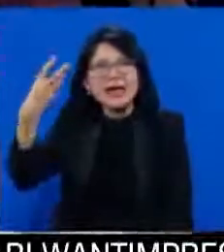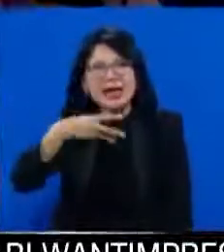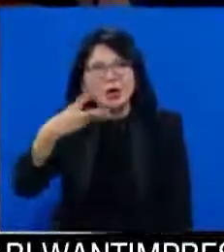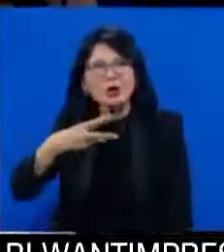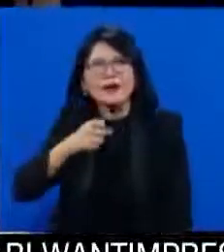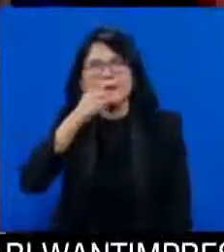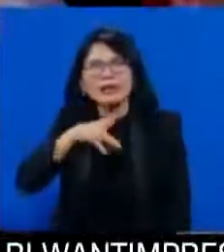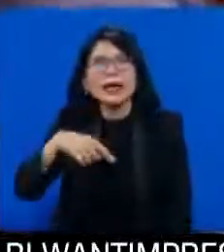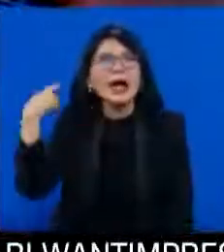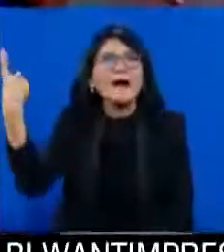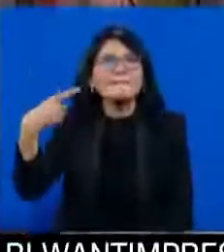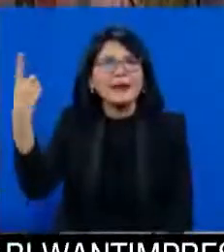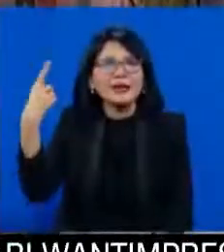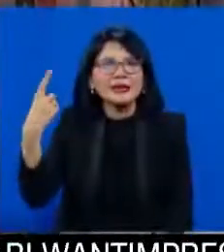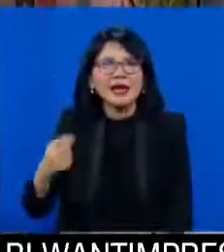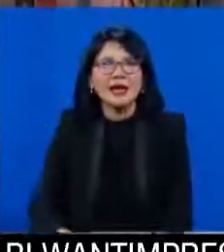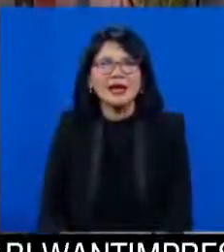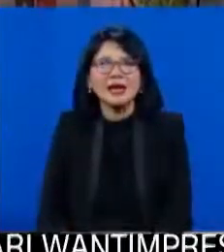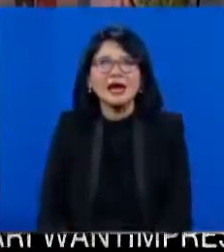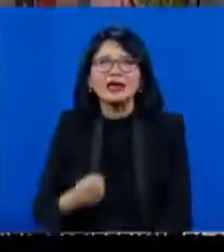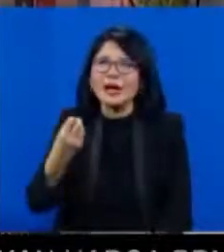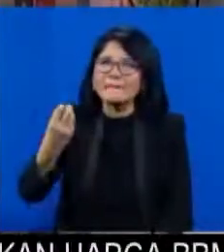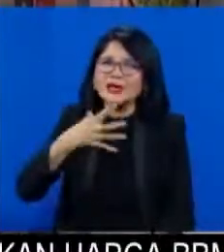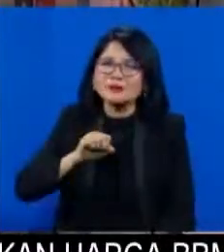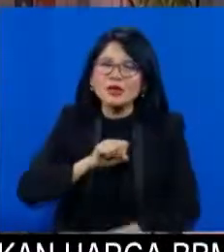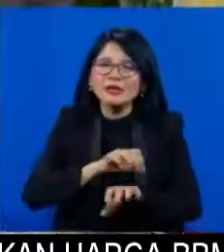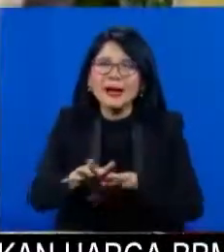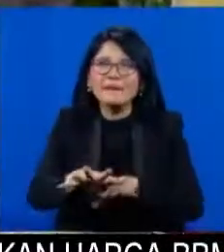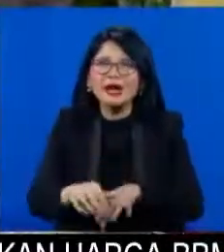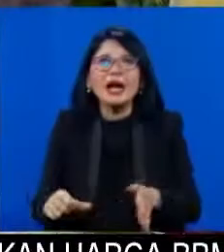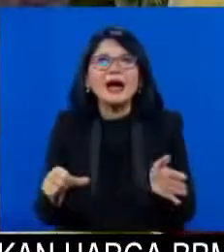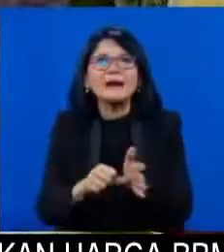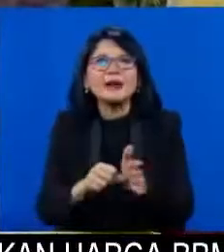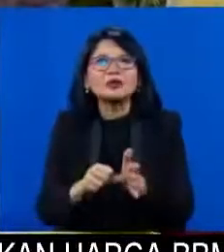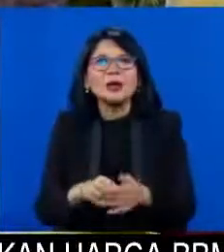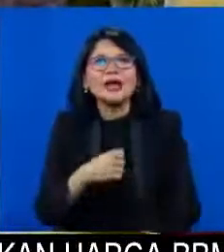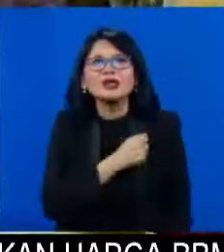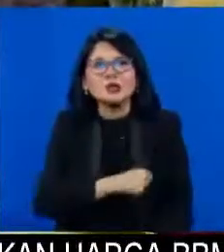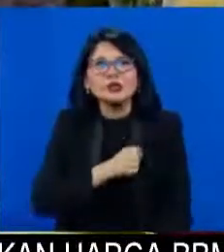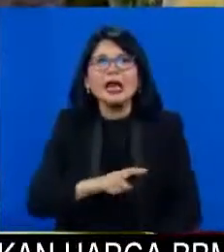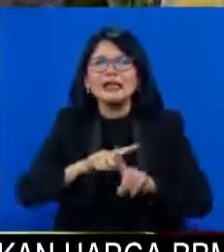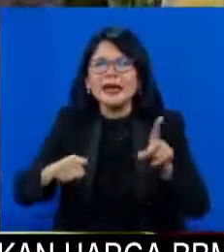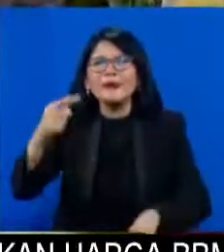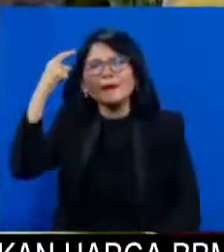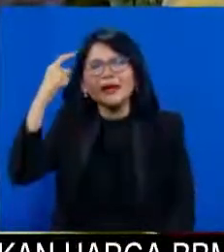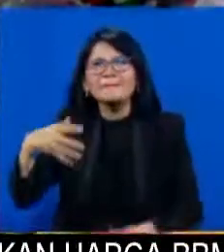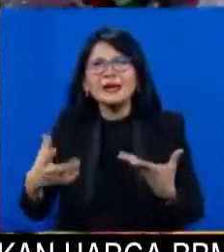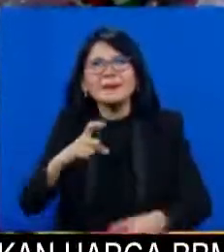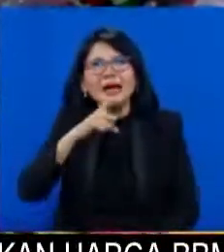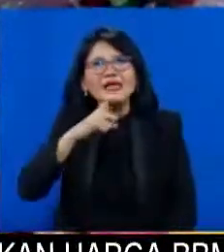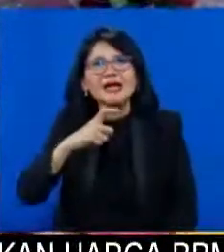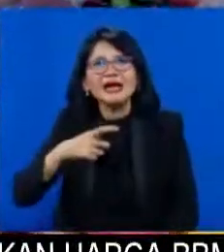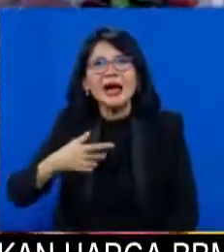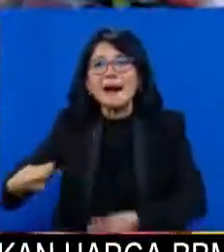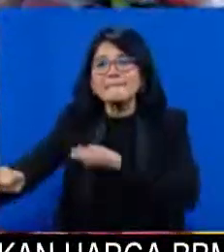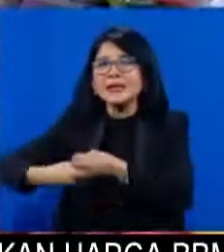pemerintah seharusnya tidak hanya merespons dampak kenaikan harga BBM dengan bantuan sosial, tapi juga memikirkan cara mengendalikan kenaikan